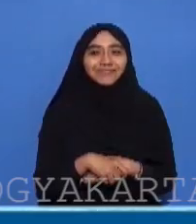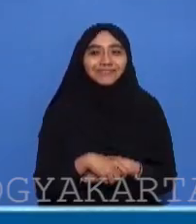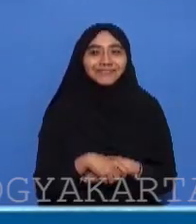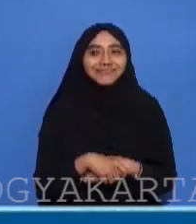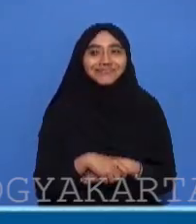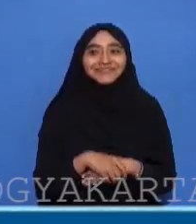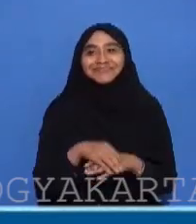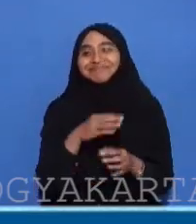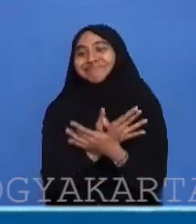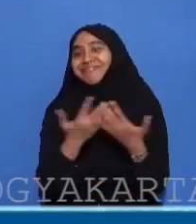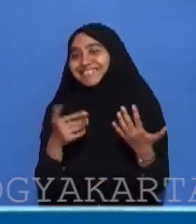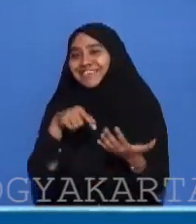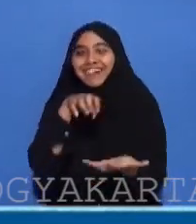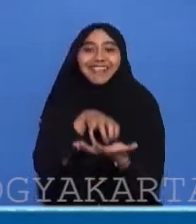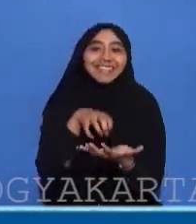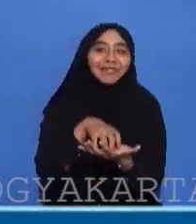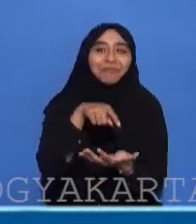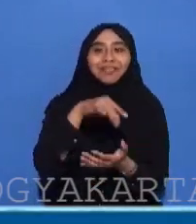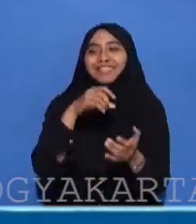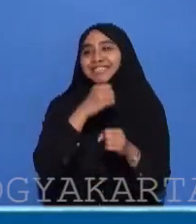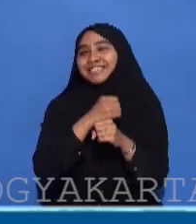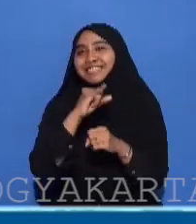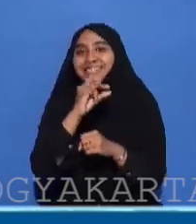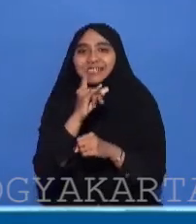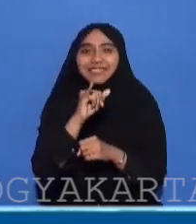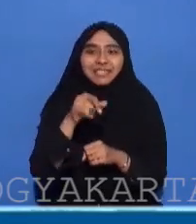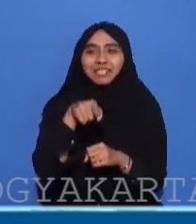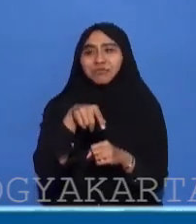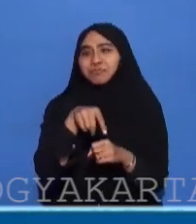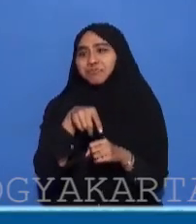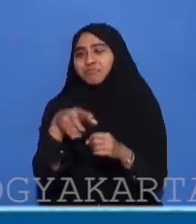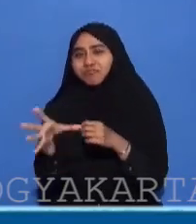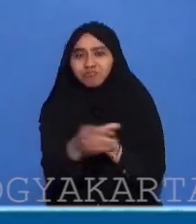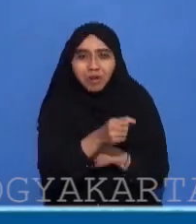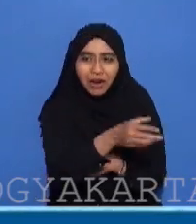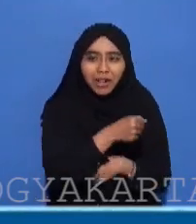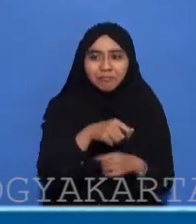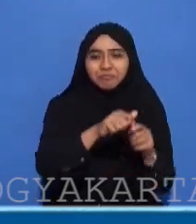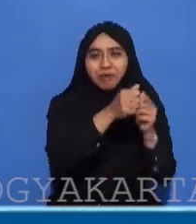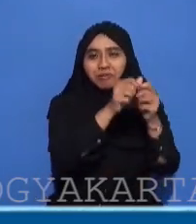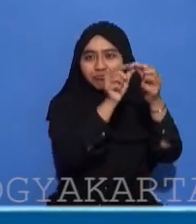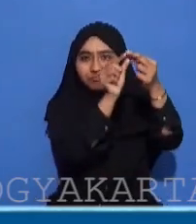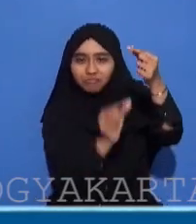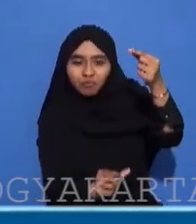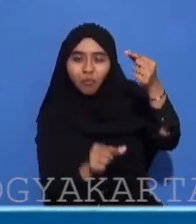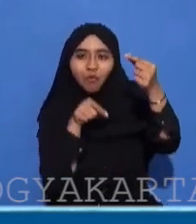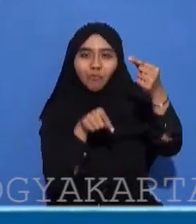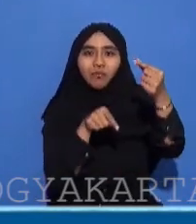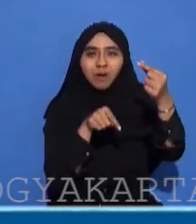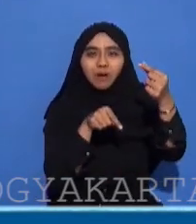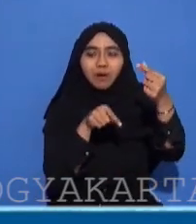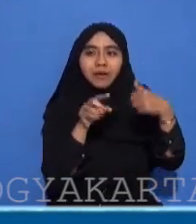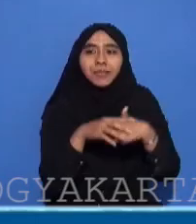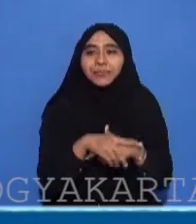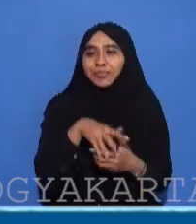Warga ing kalurahan Giring Palian asring ugi nyebat kacang menika kanthi nama kacang tunggak utawi bayung. Ing sawetawis